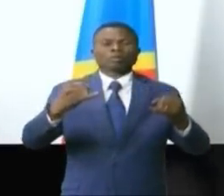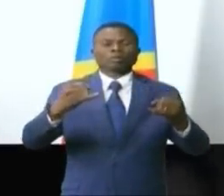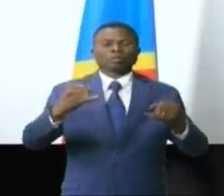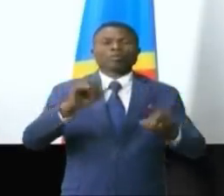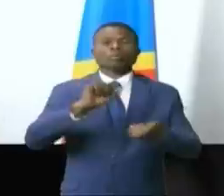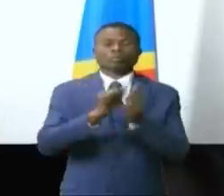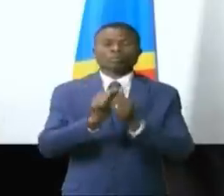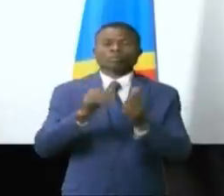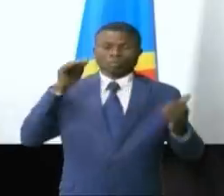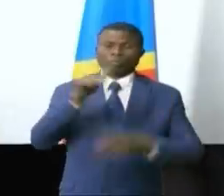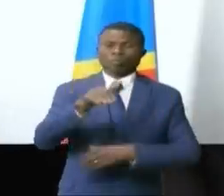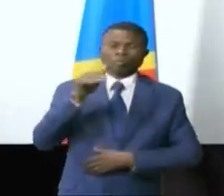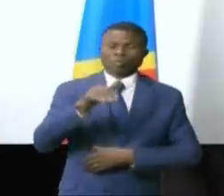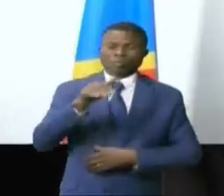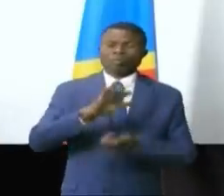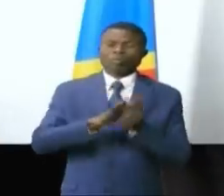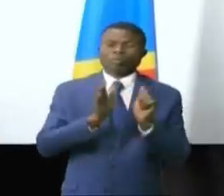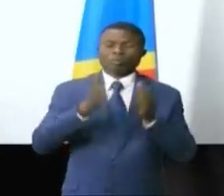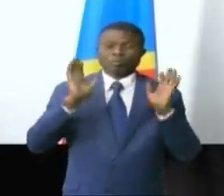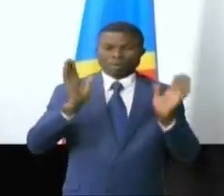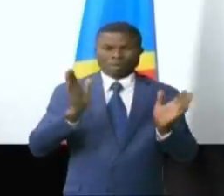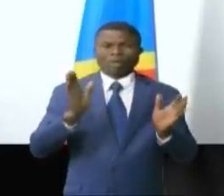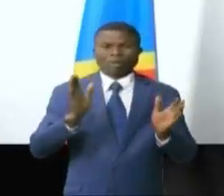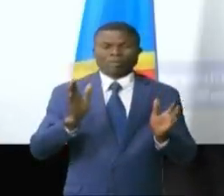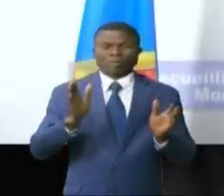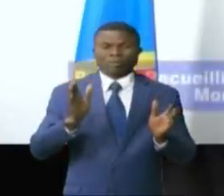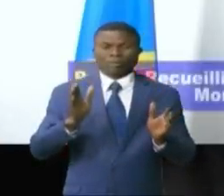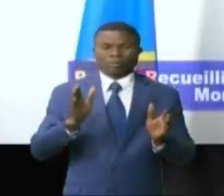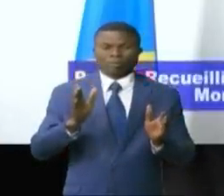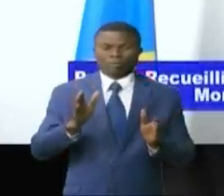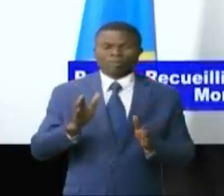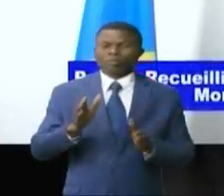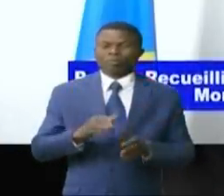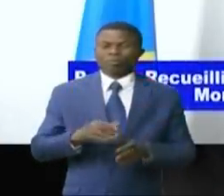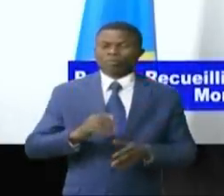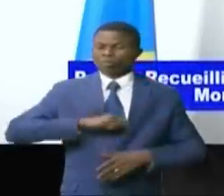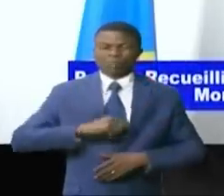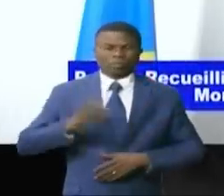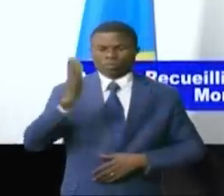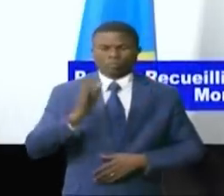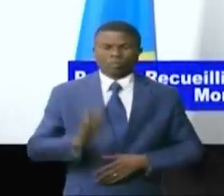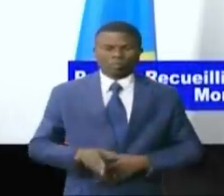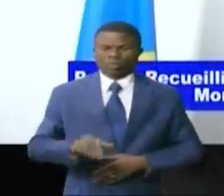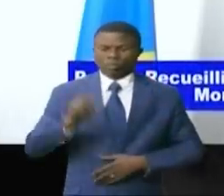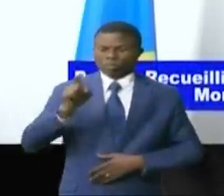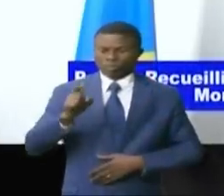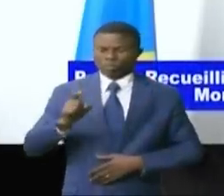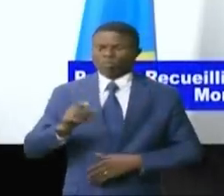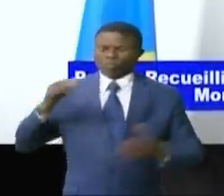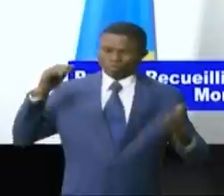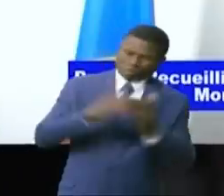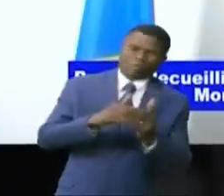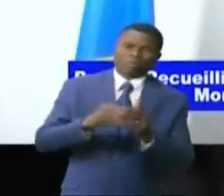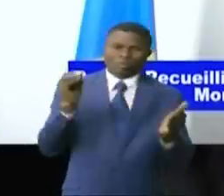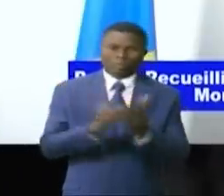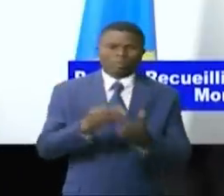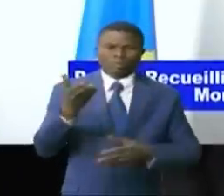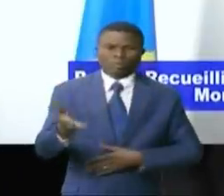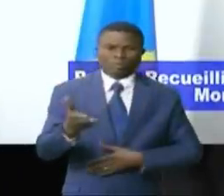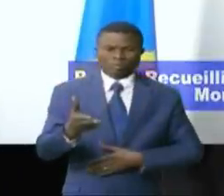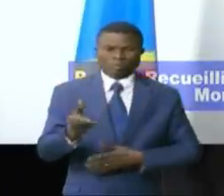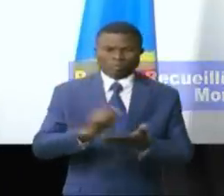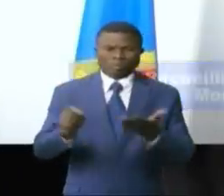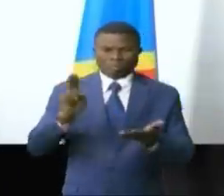de provocation exagérée, elle se réserve le droit de riposte. Fait à